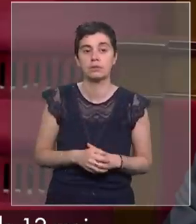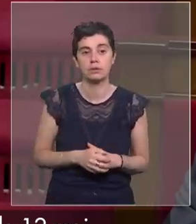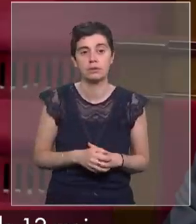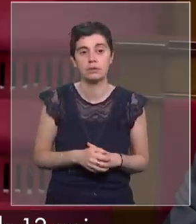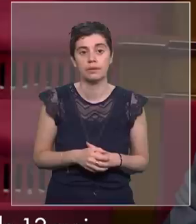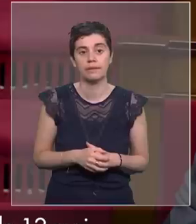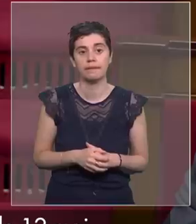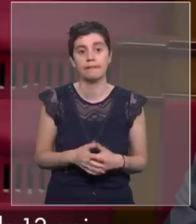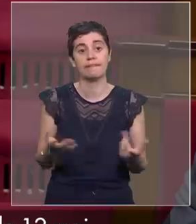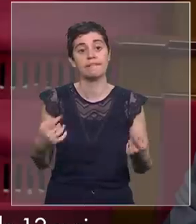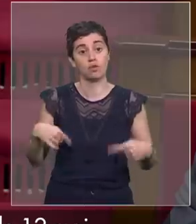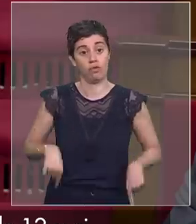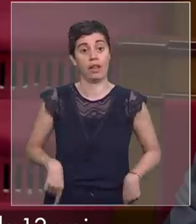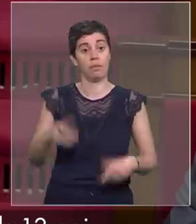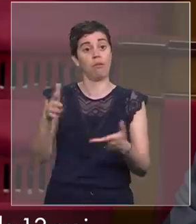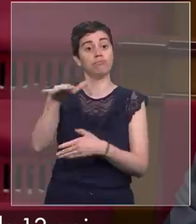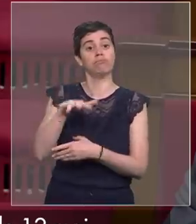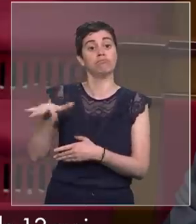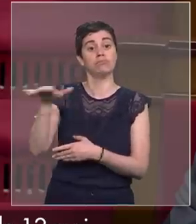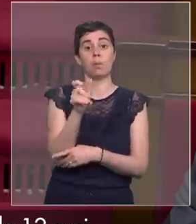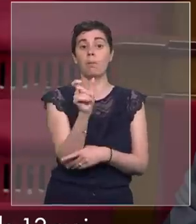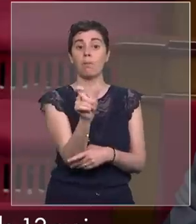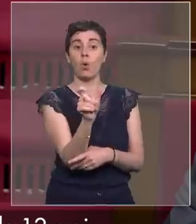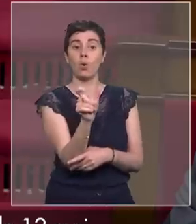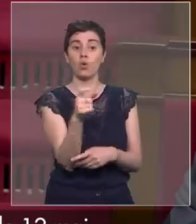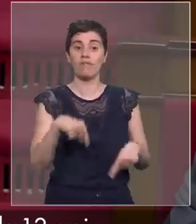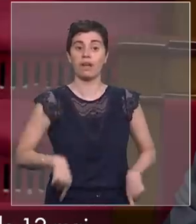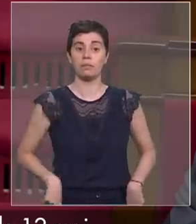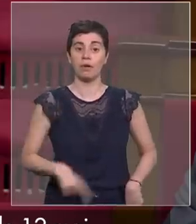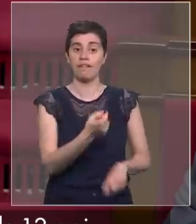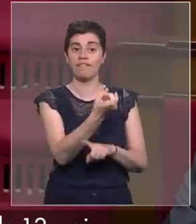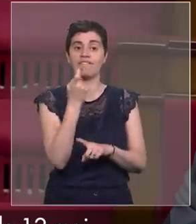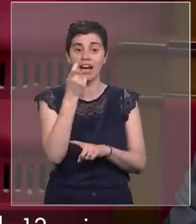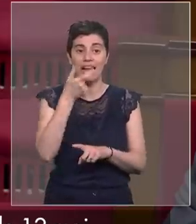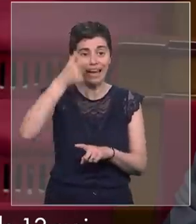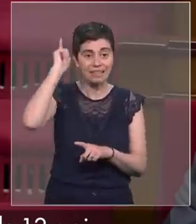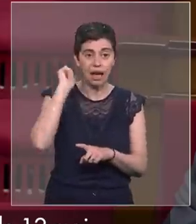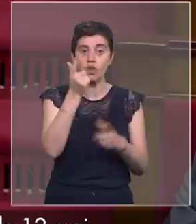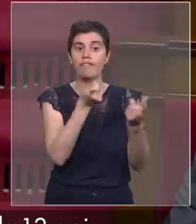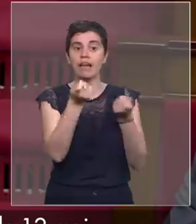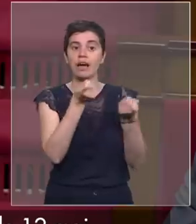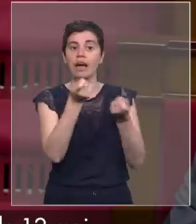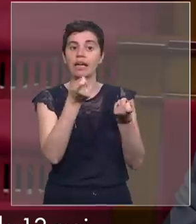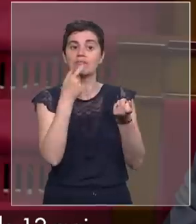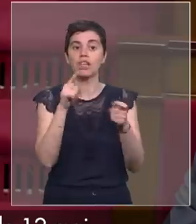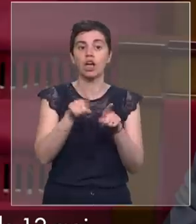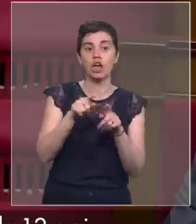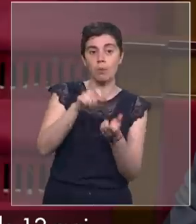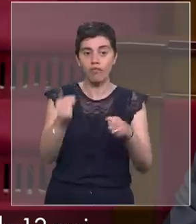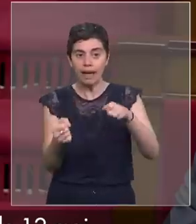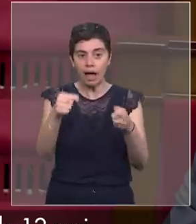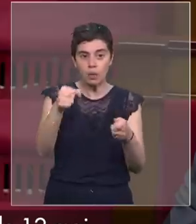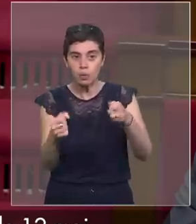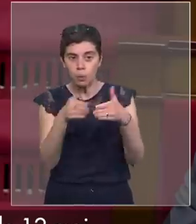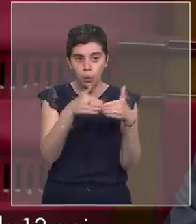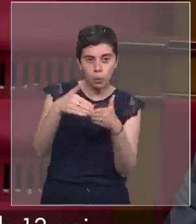Gouvernement, si on se penche un peu sur l'étymologie du terme, ça vient du latin gobernare, qui veut dire tenir le gouvernail,